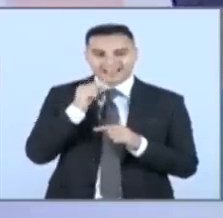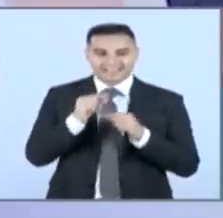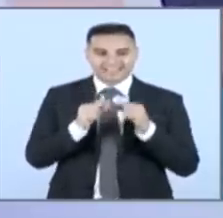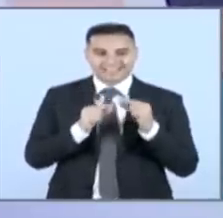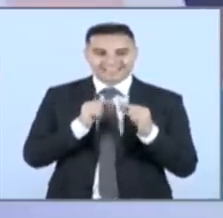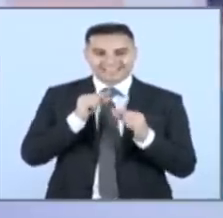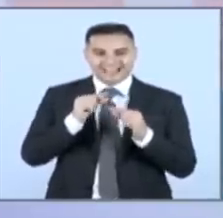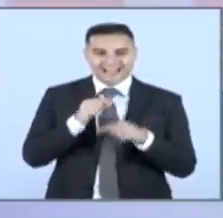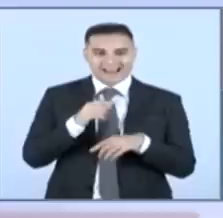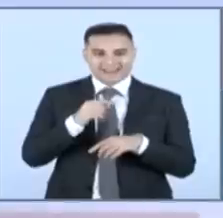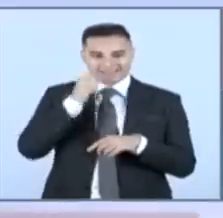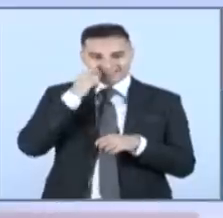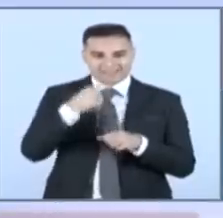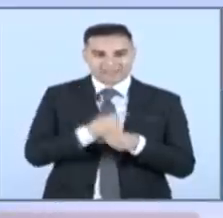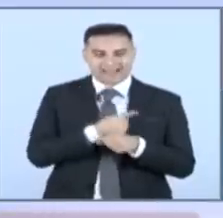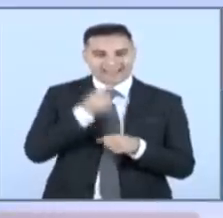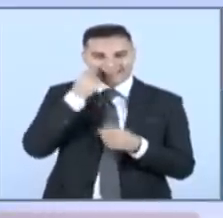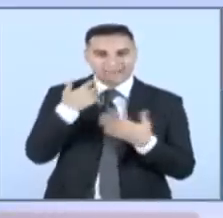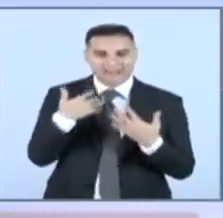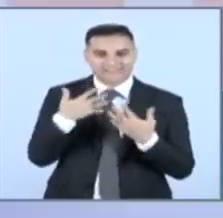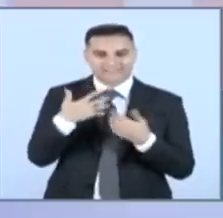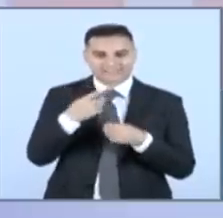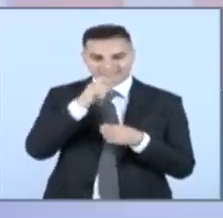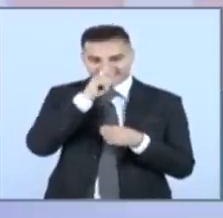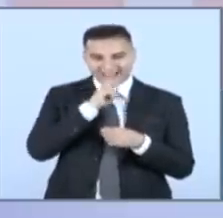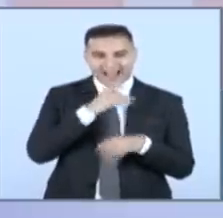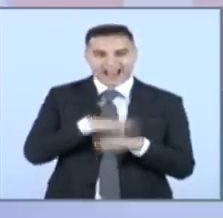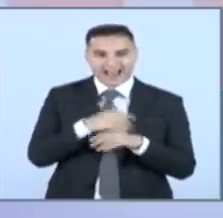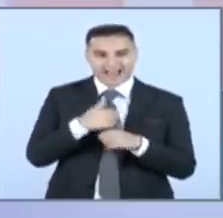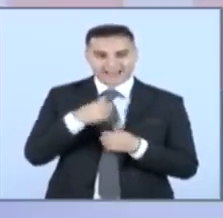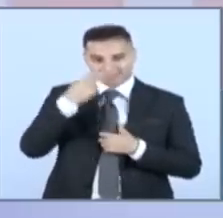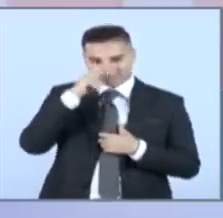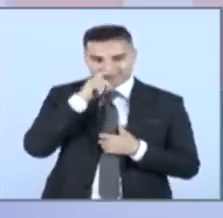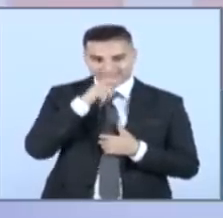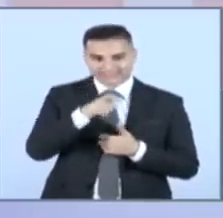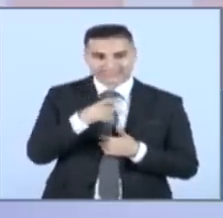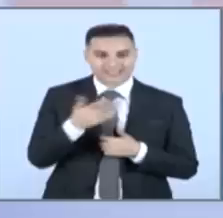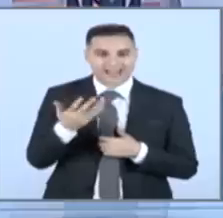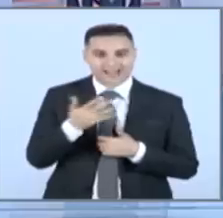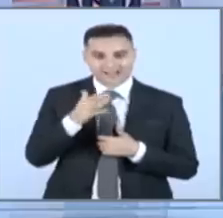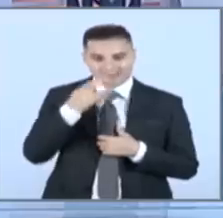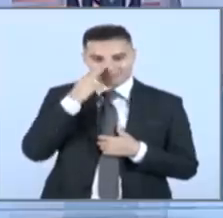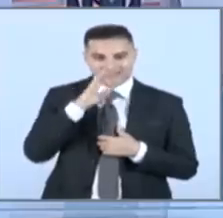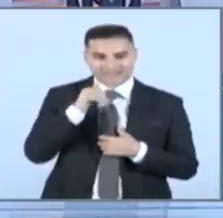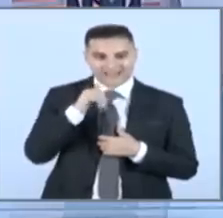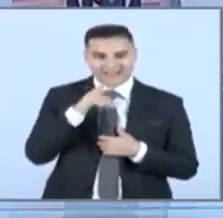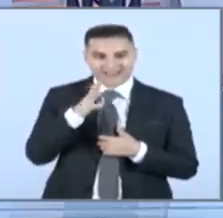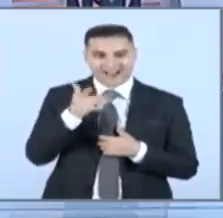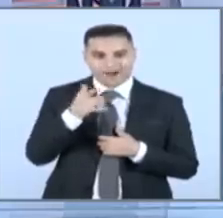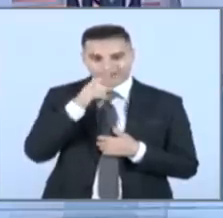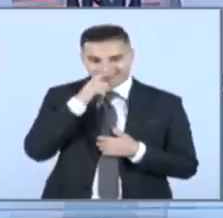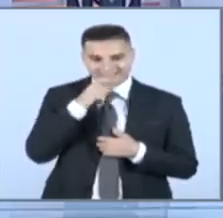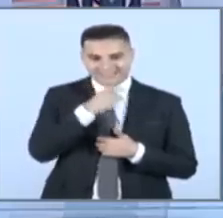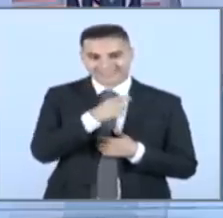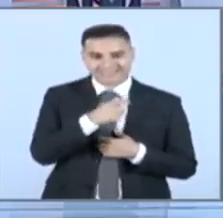اسكندراني اصلي. يبرد عليك يعني يغلس عليك. مين ده اللي يغلس عليك؟ تعال لي هنا، تعال لي، قرب لي هنا، قرب